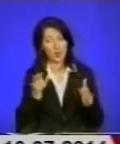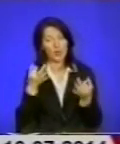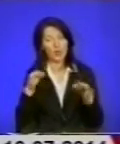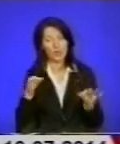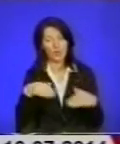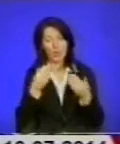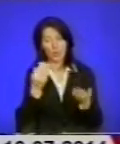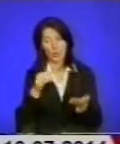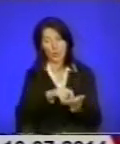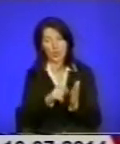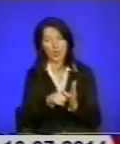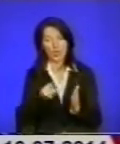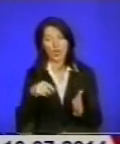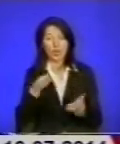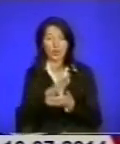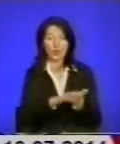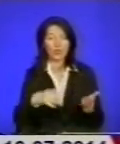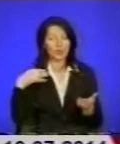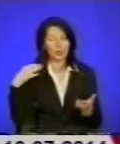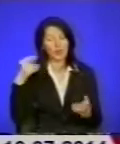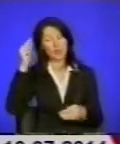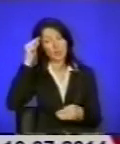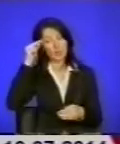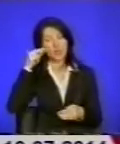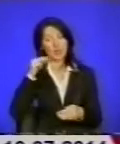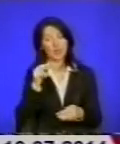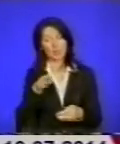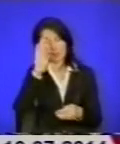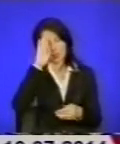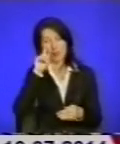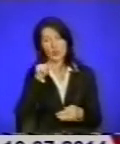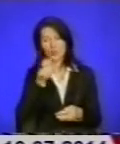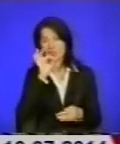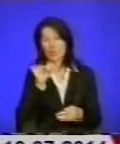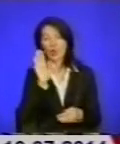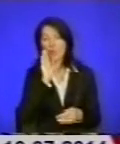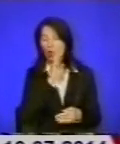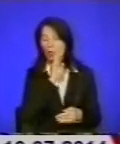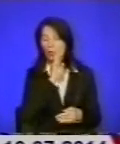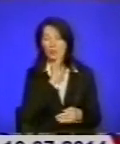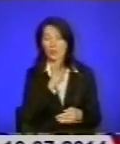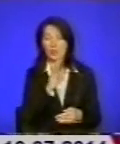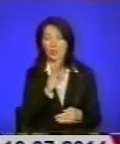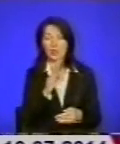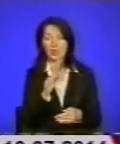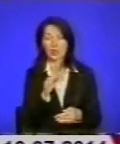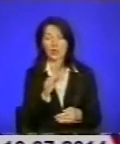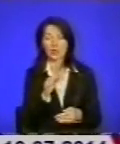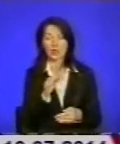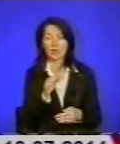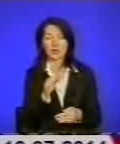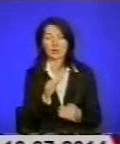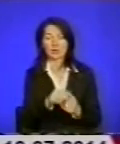ти йдеш до Львова далі вчити. А він сказав: мамо, І ми вже так